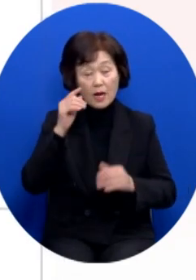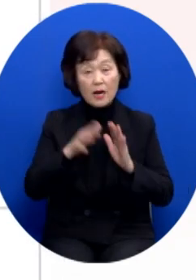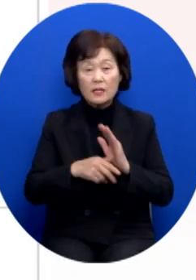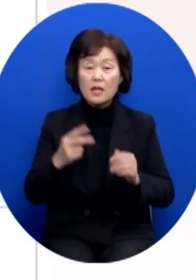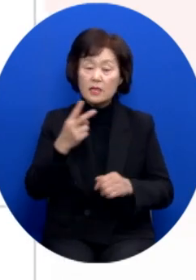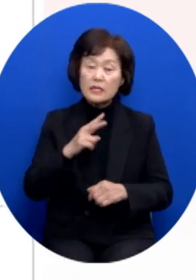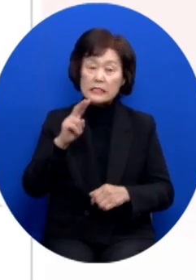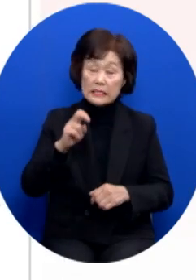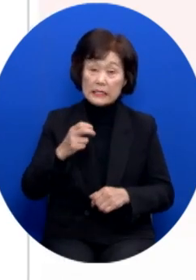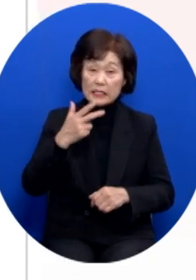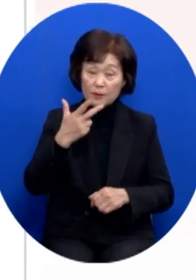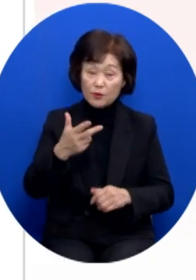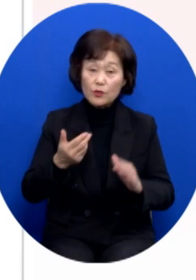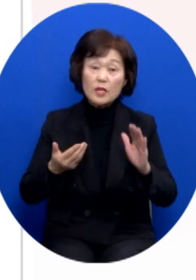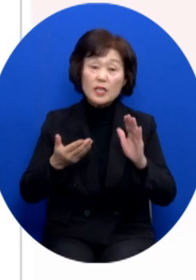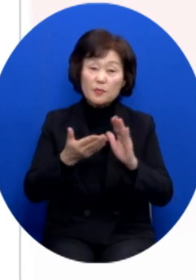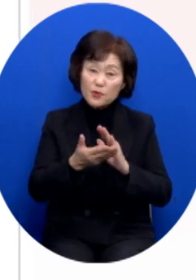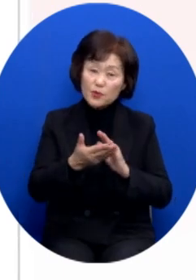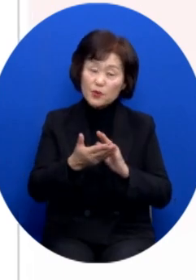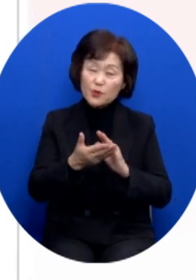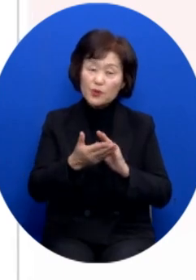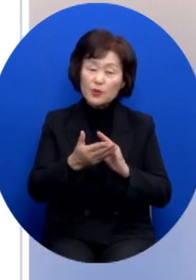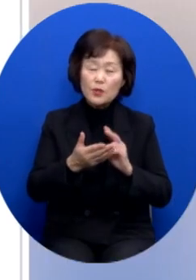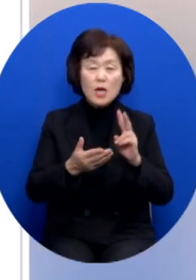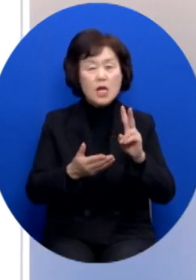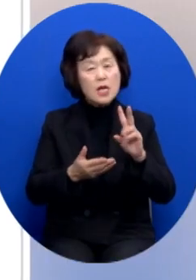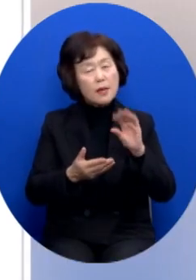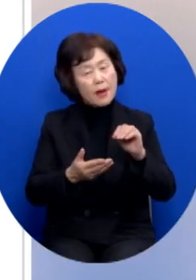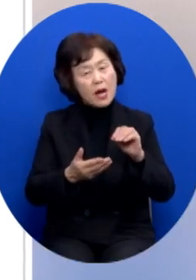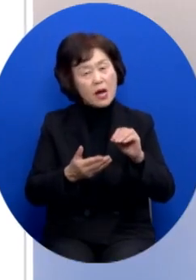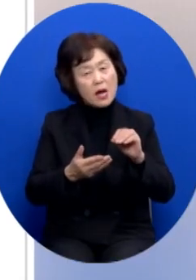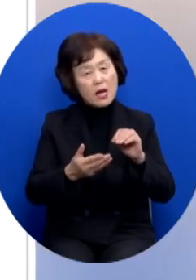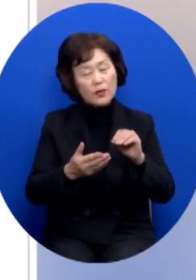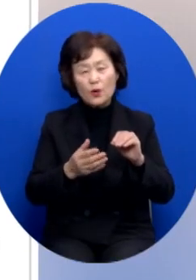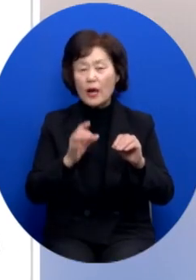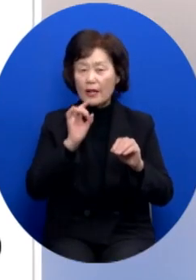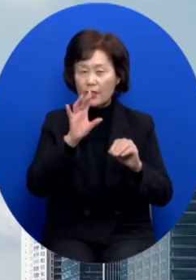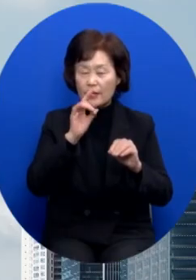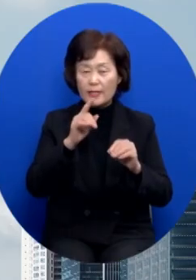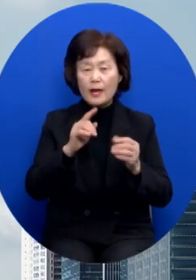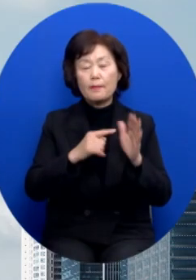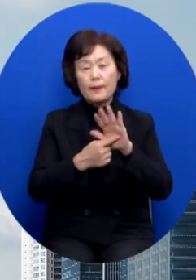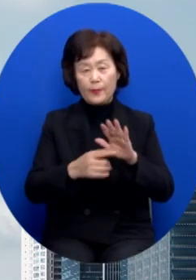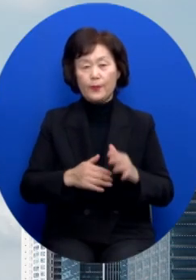입주 물량이 2만 실에 미칠지 못할 것이라는 예상이 나오고 있습니다.